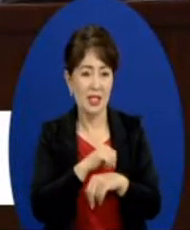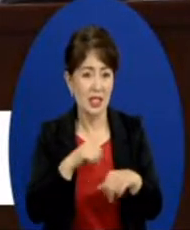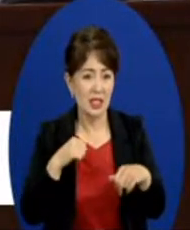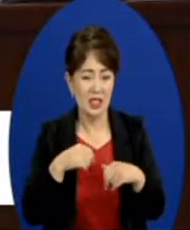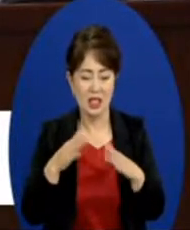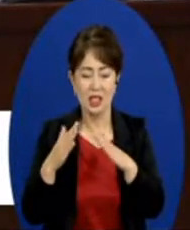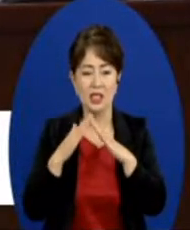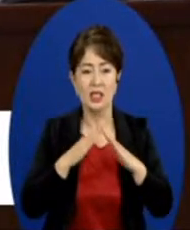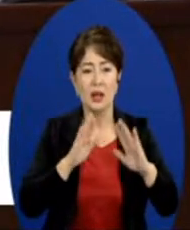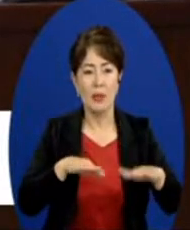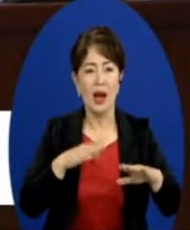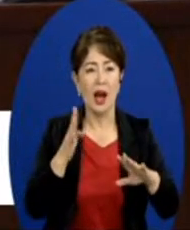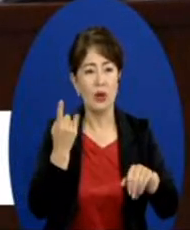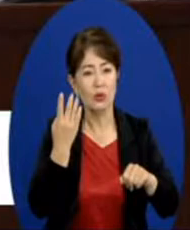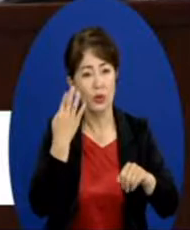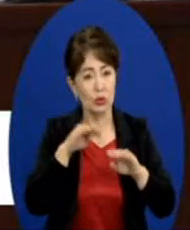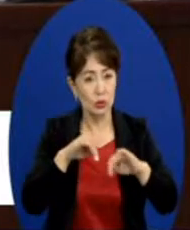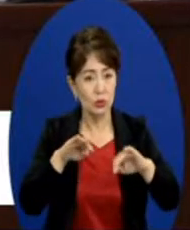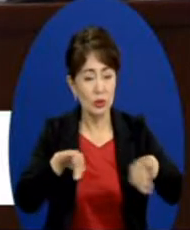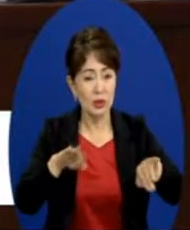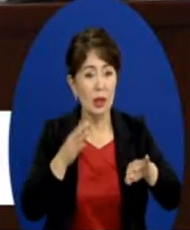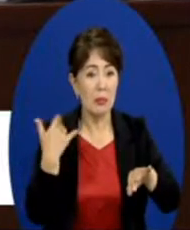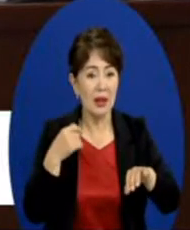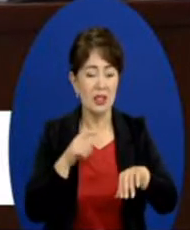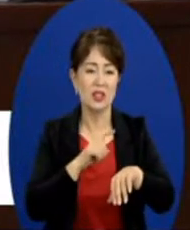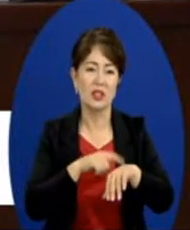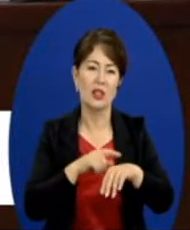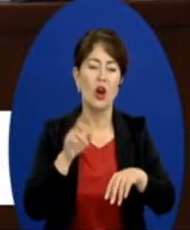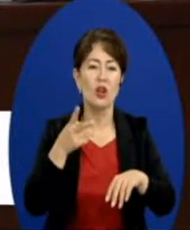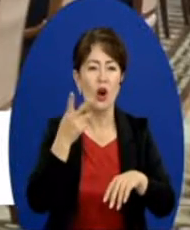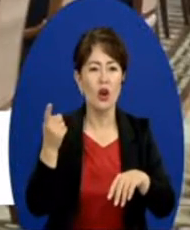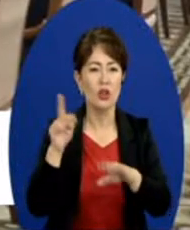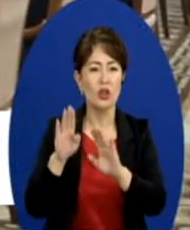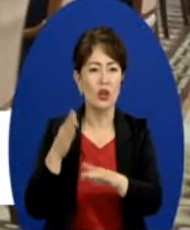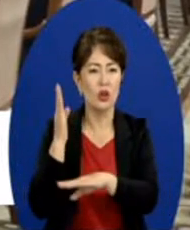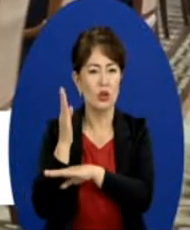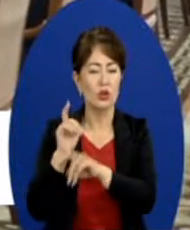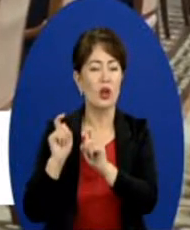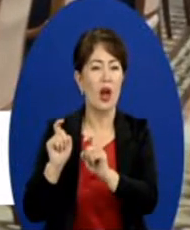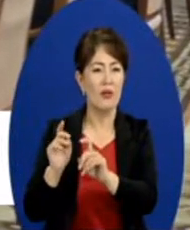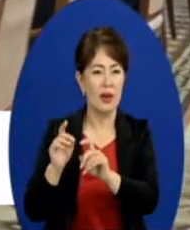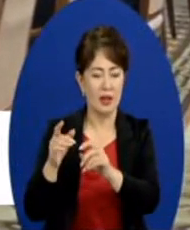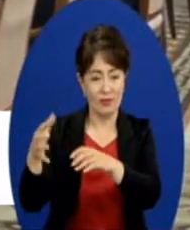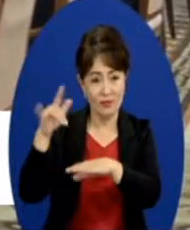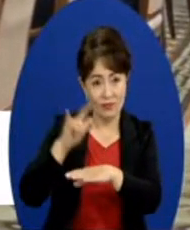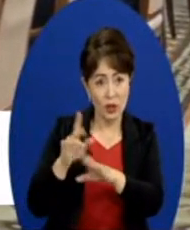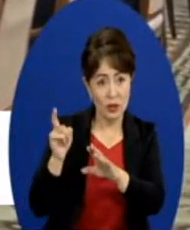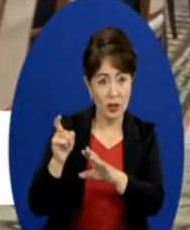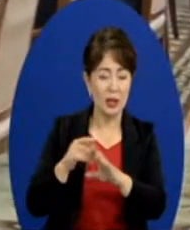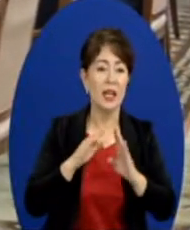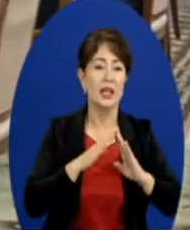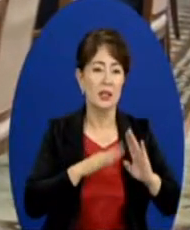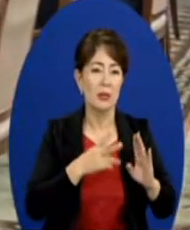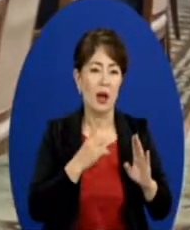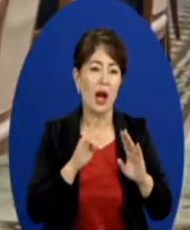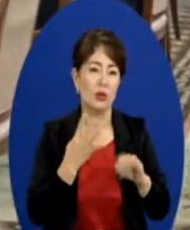хоног тусгаарлагддаг байсныг цоцолж байгаа юм байна. Харин тусгаарлалтын байранд 21 хоногийн хугацаа хивээр үйлчлэх нь.